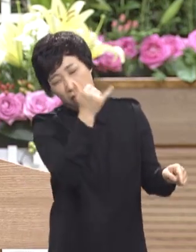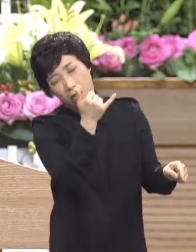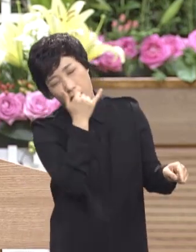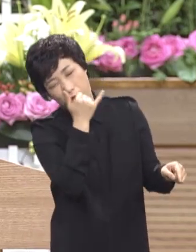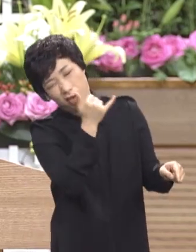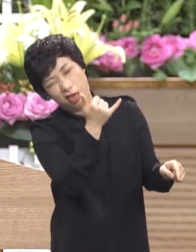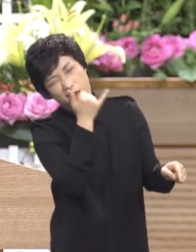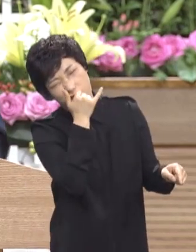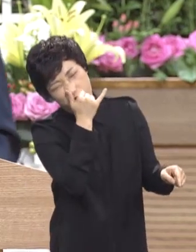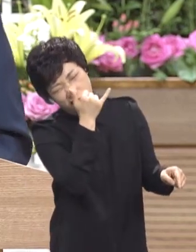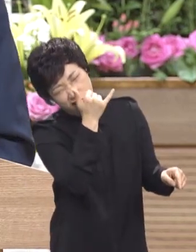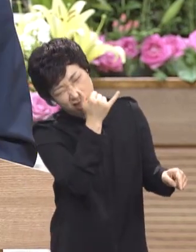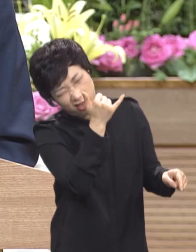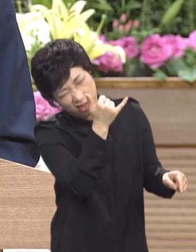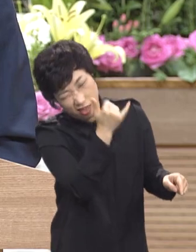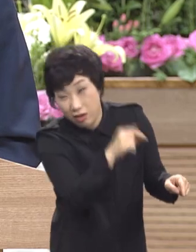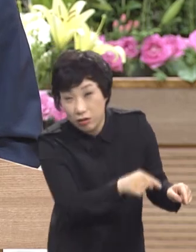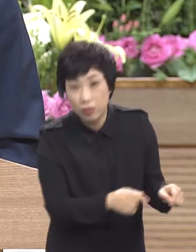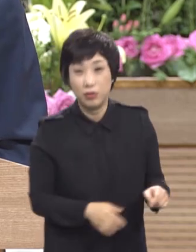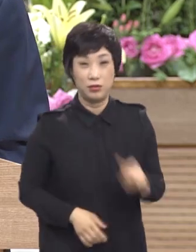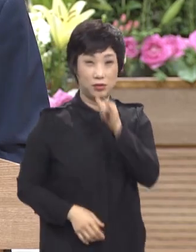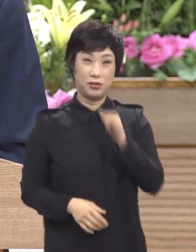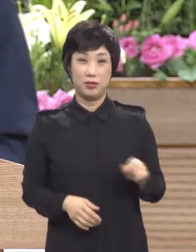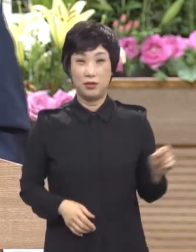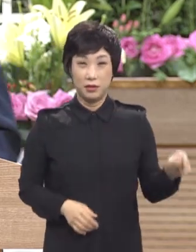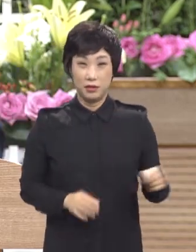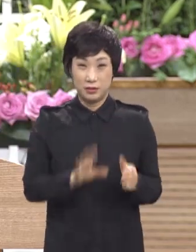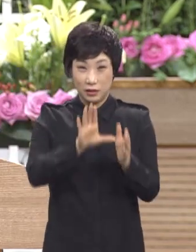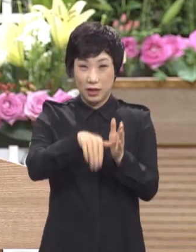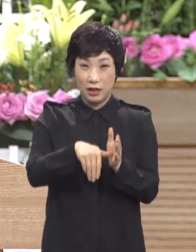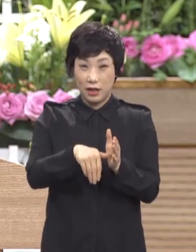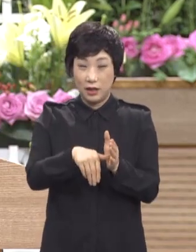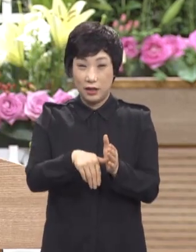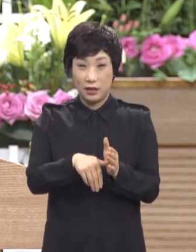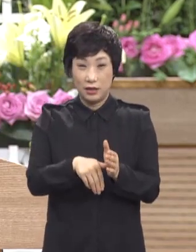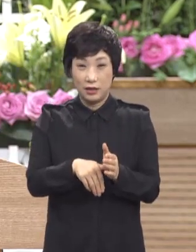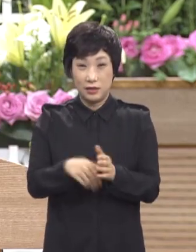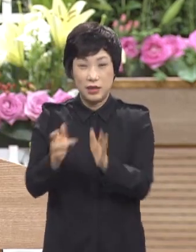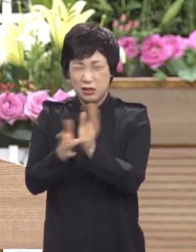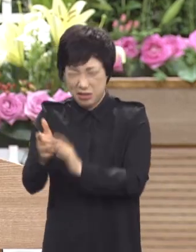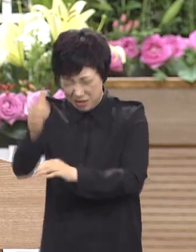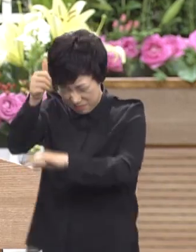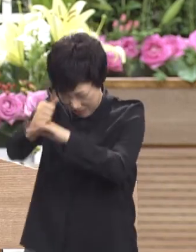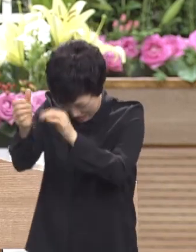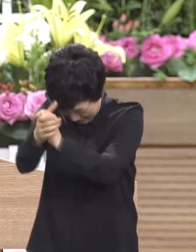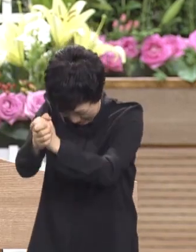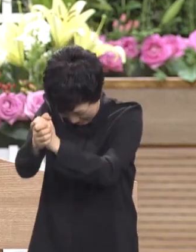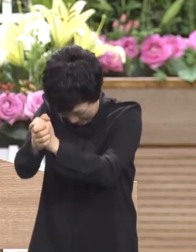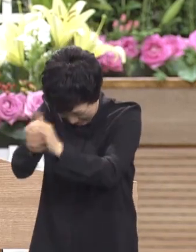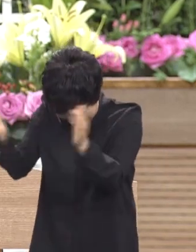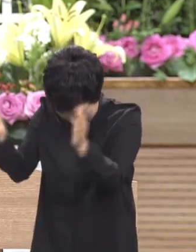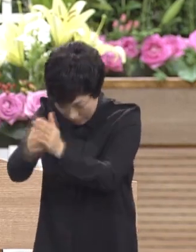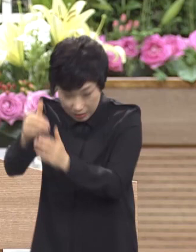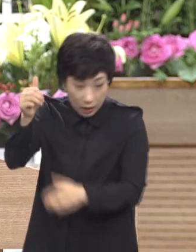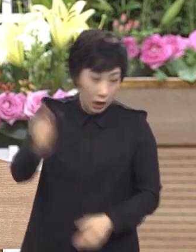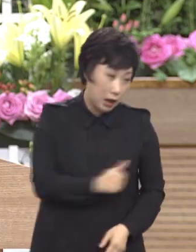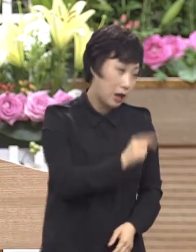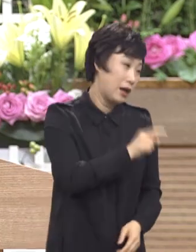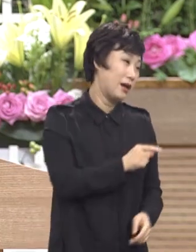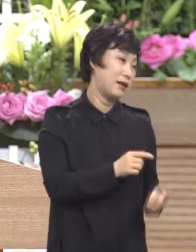깊이 이제 잠에 빠져 있을 때 주님은 마지막 기도를 마치고 제자들이 와보니